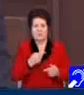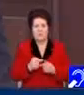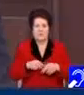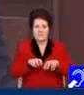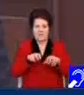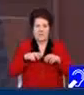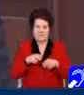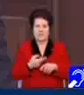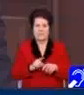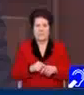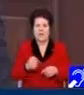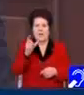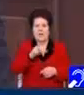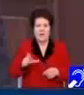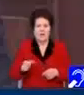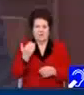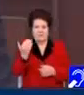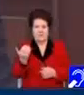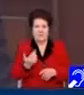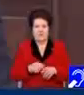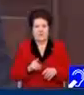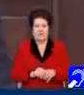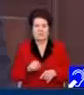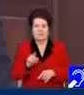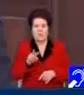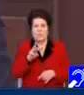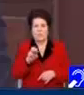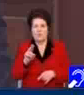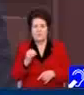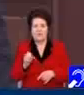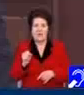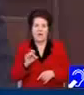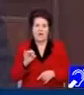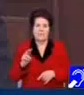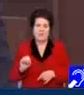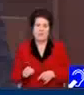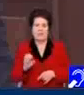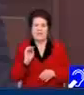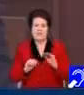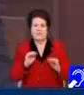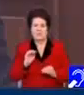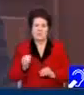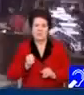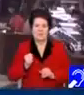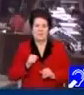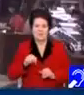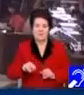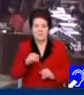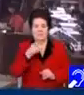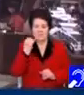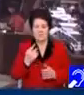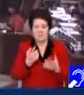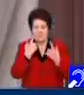de retragere a trupelor sale, precum și să-și retragă munițiile, armele și echipamentul militar de pe teritoriul Republicii Moldova.